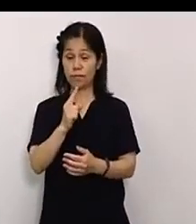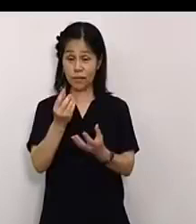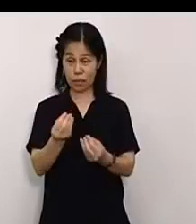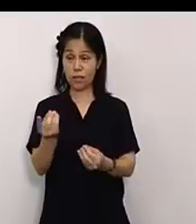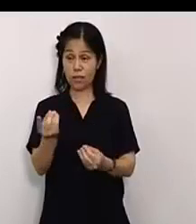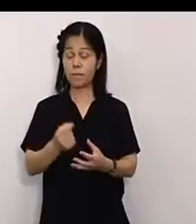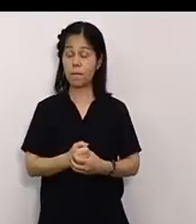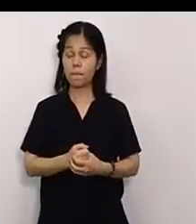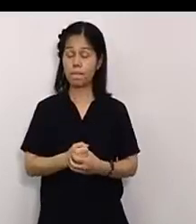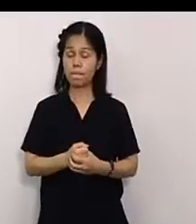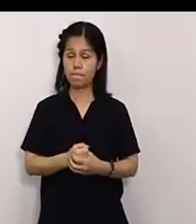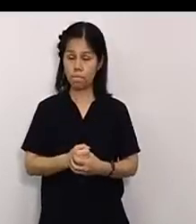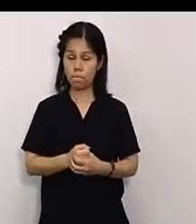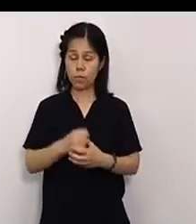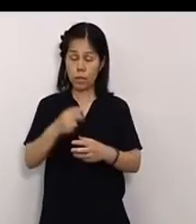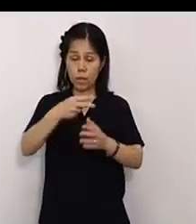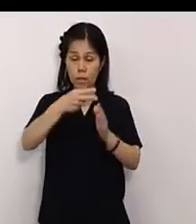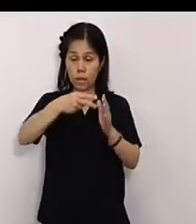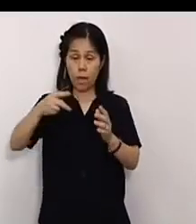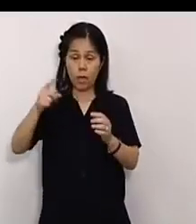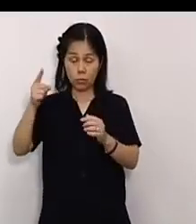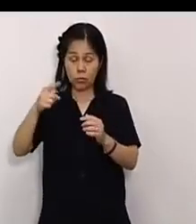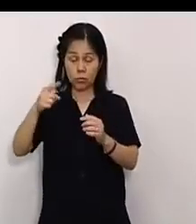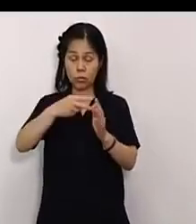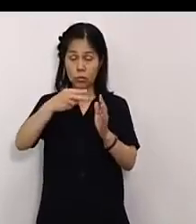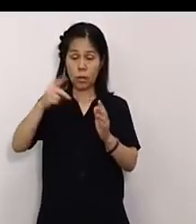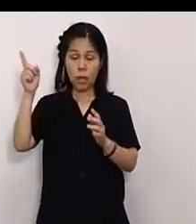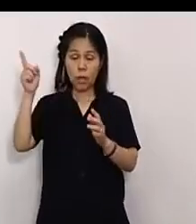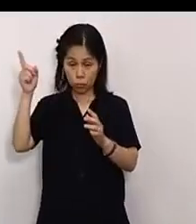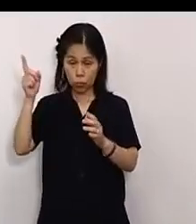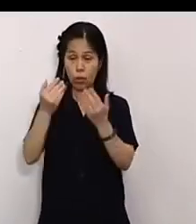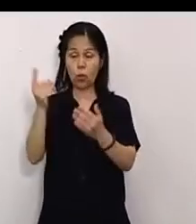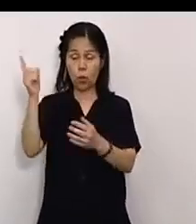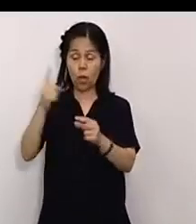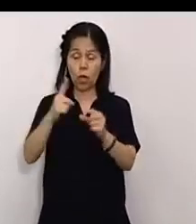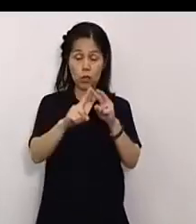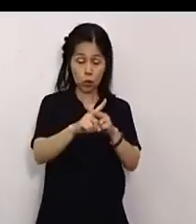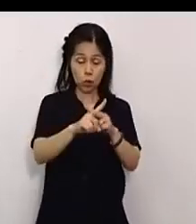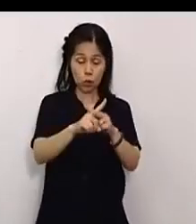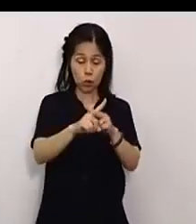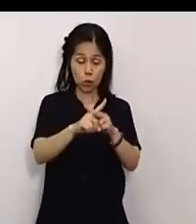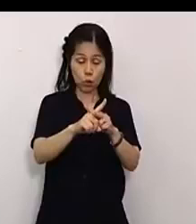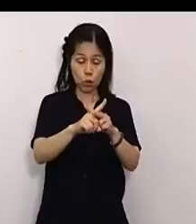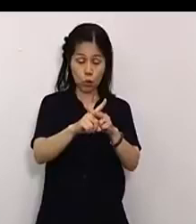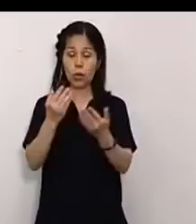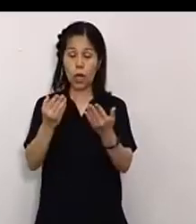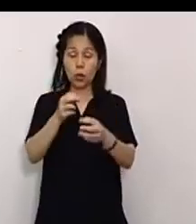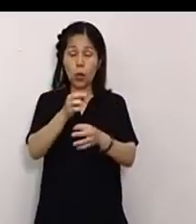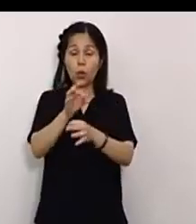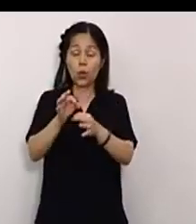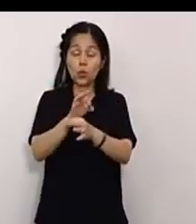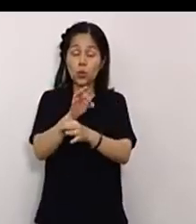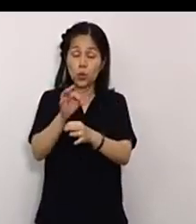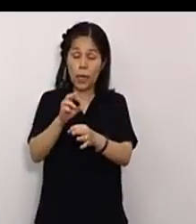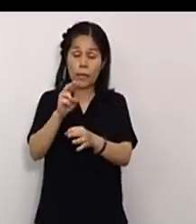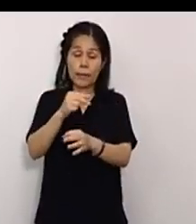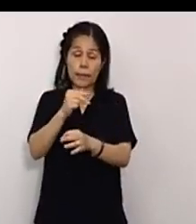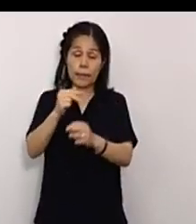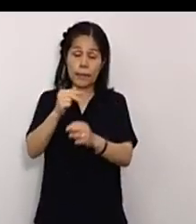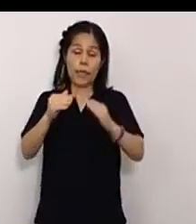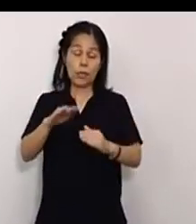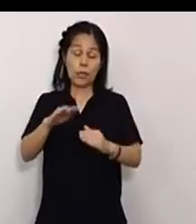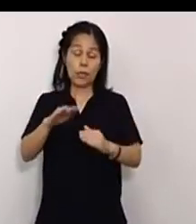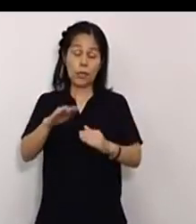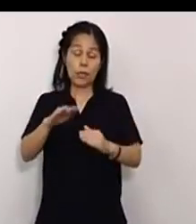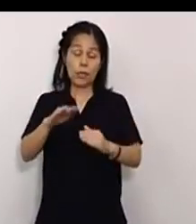デンマークの学校はですね、小中高と学校運営理事会みたいなのがあって、必ず子ども代表が2人は入